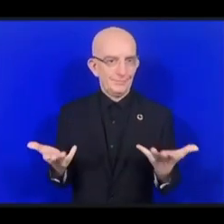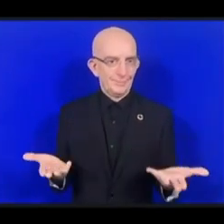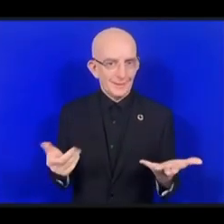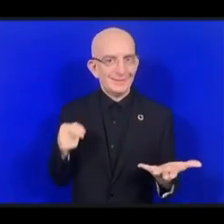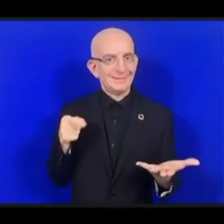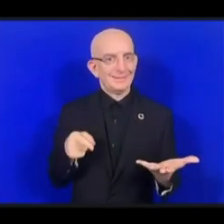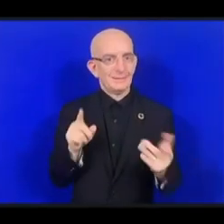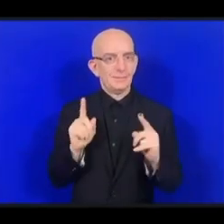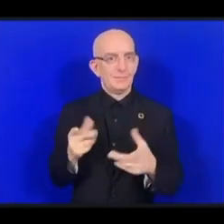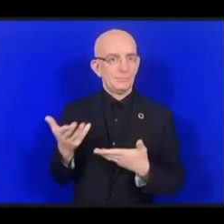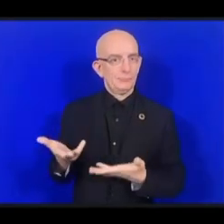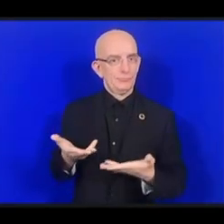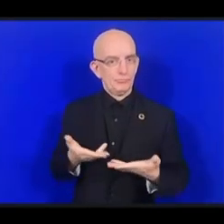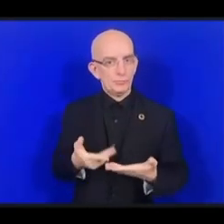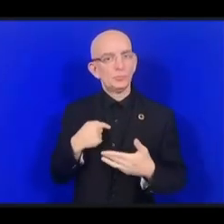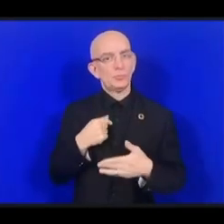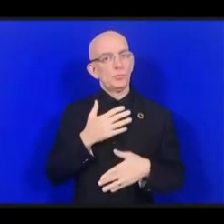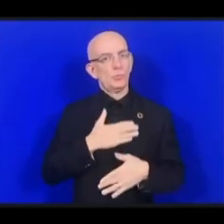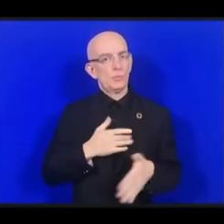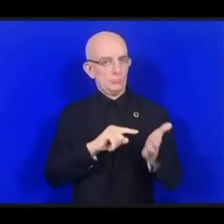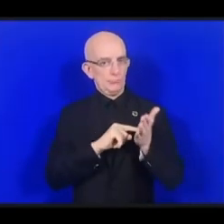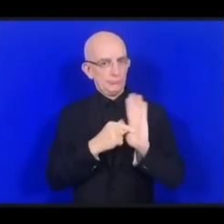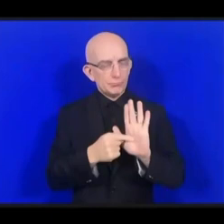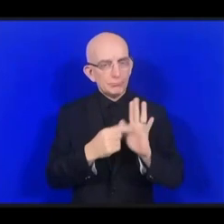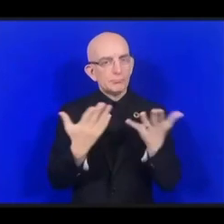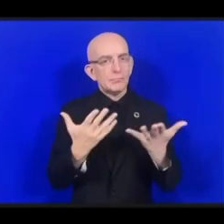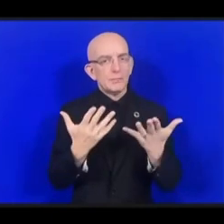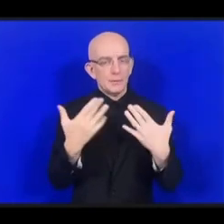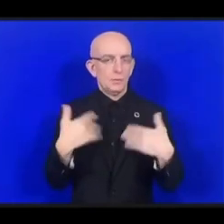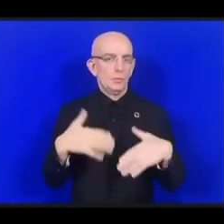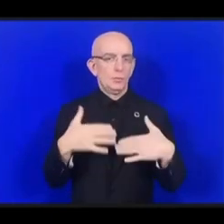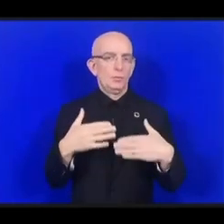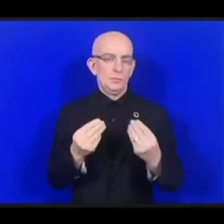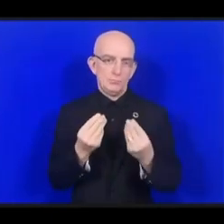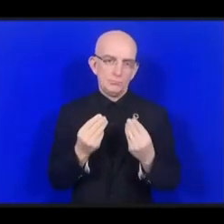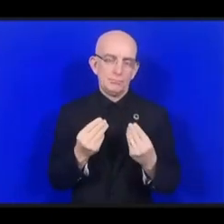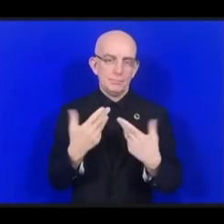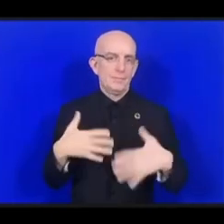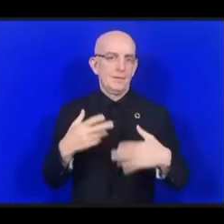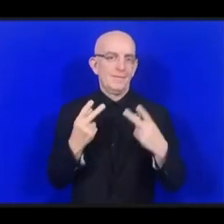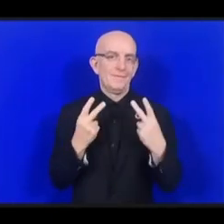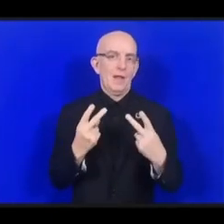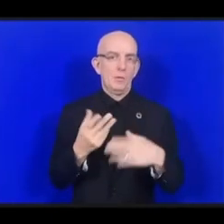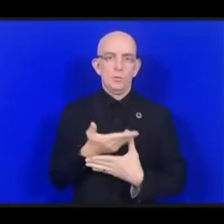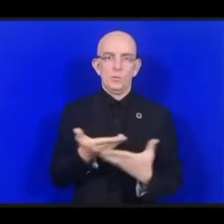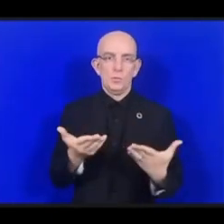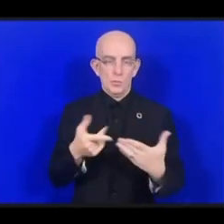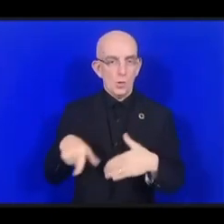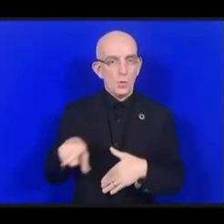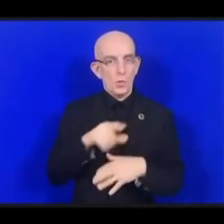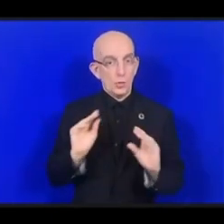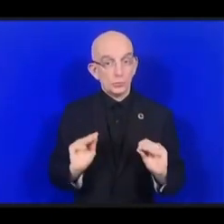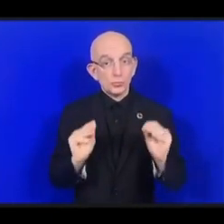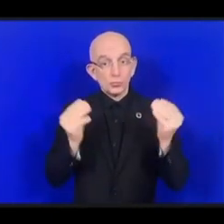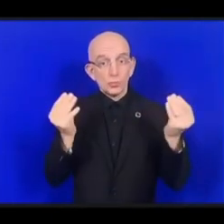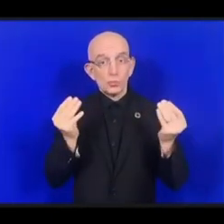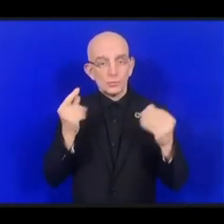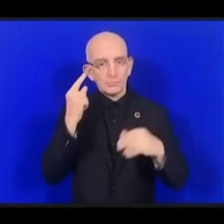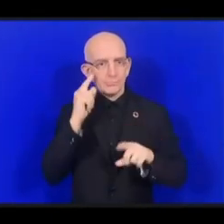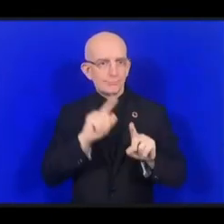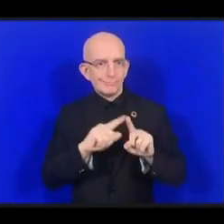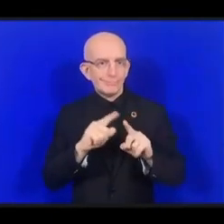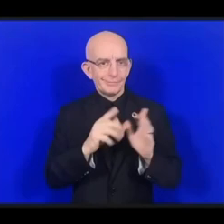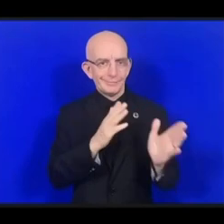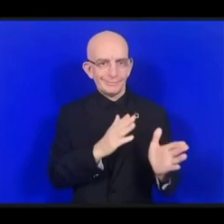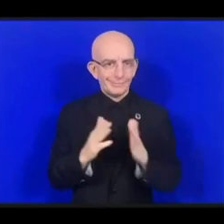でさらに分かったのはさらに私たちのこの時代における課題にもっと力を注いで解決して